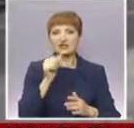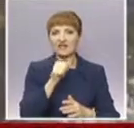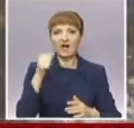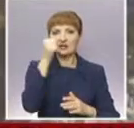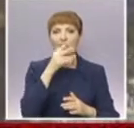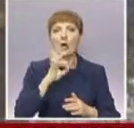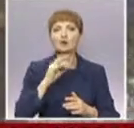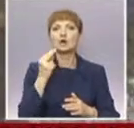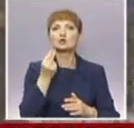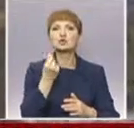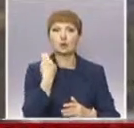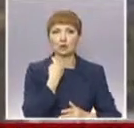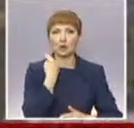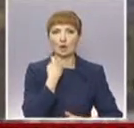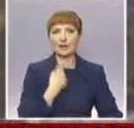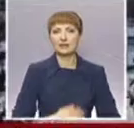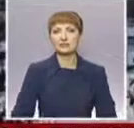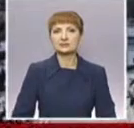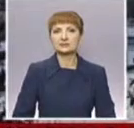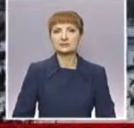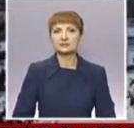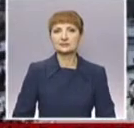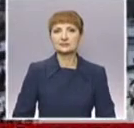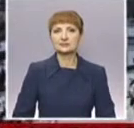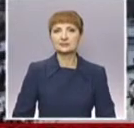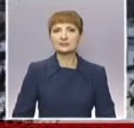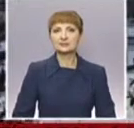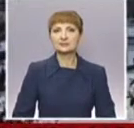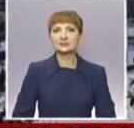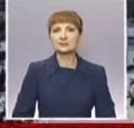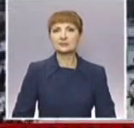от суммы долга для сагындыкова bow шантажа канав телеканал алматы